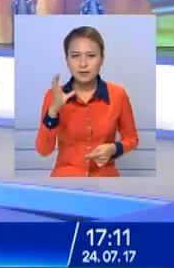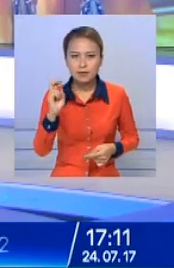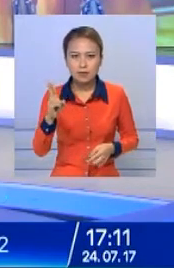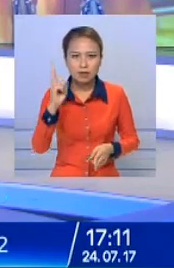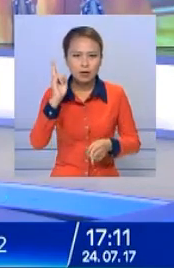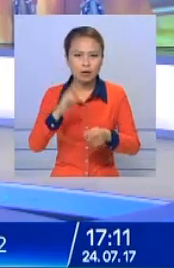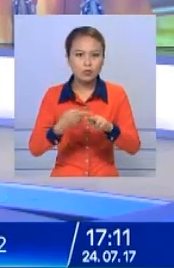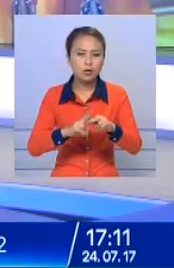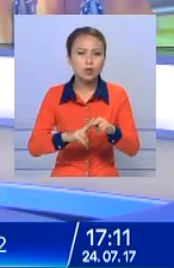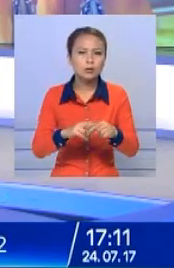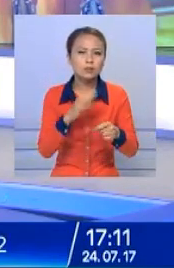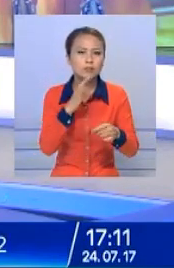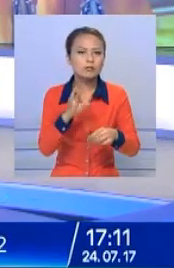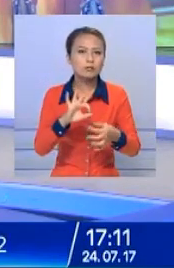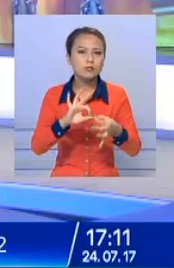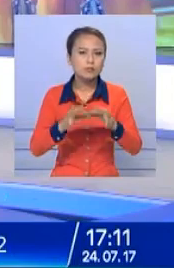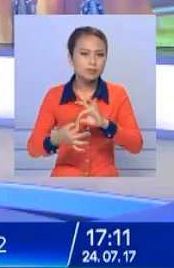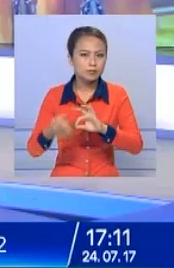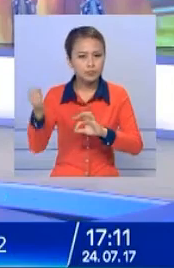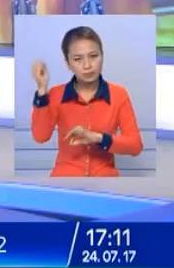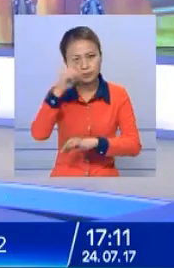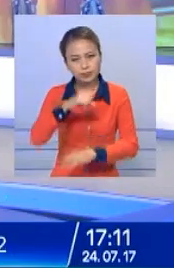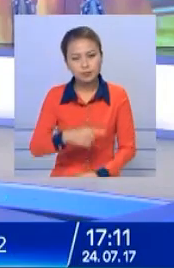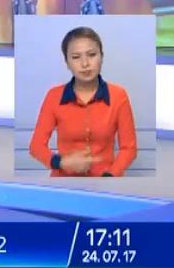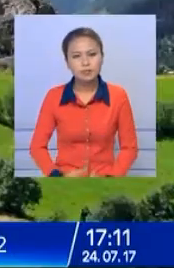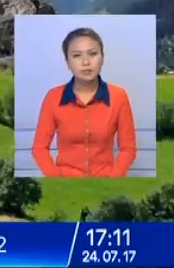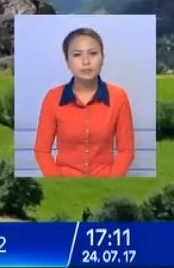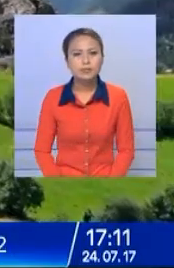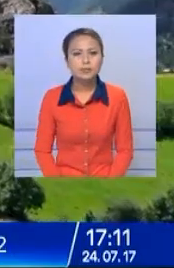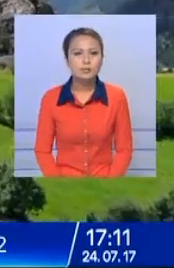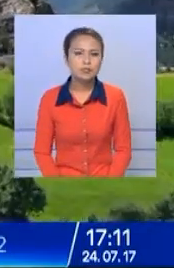Тақырыпты Францияда жүрген тілшіміз Ермұхамед Мәулен жалғастырады.